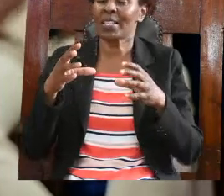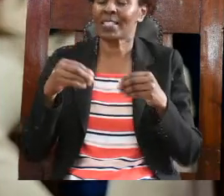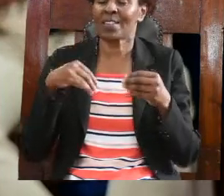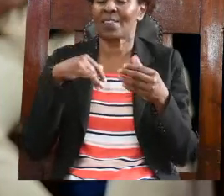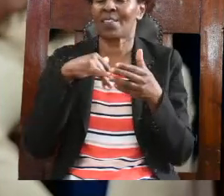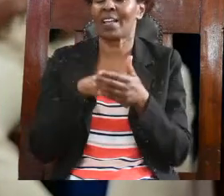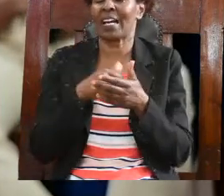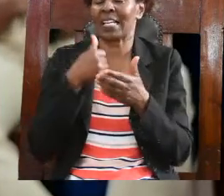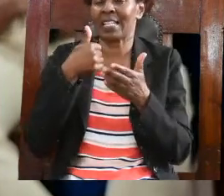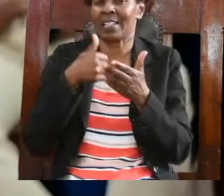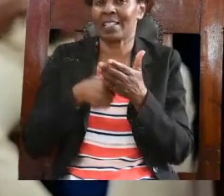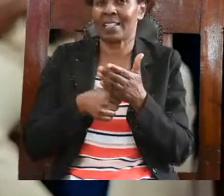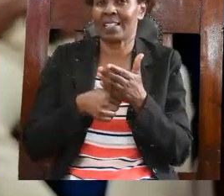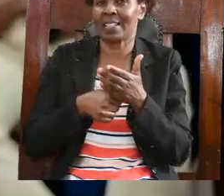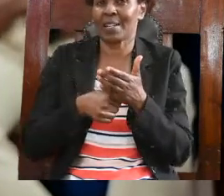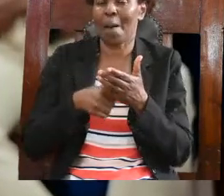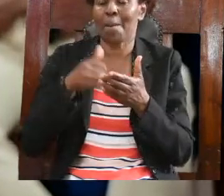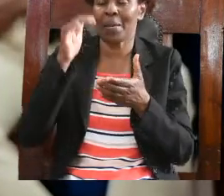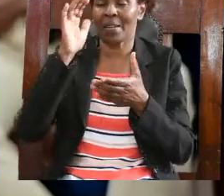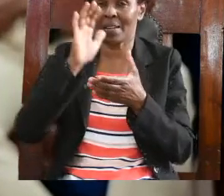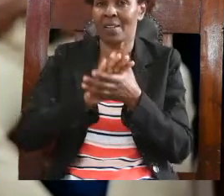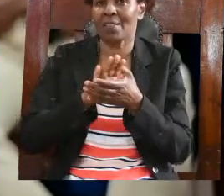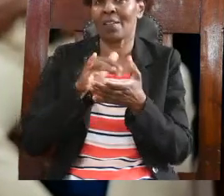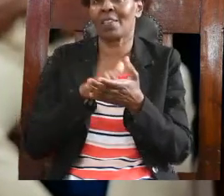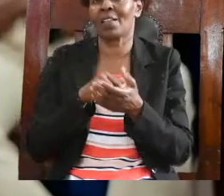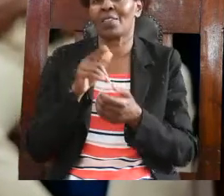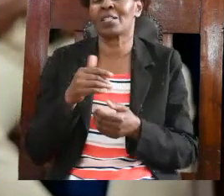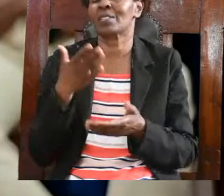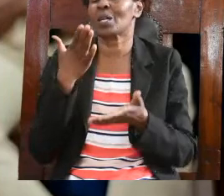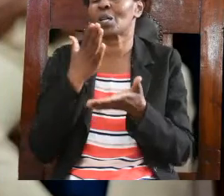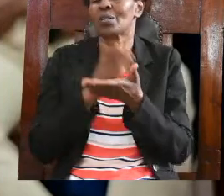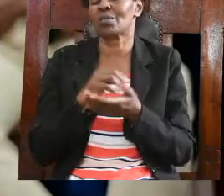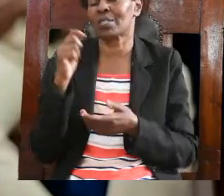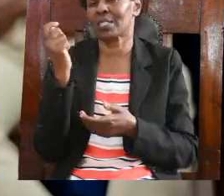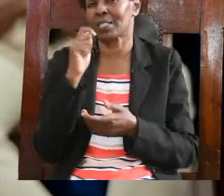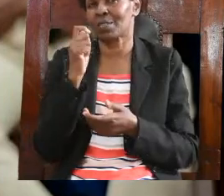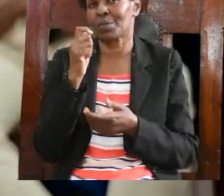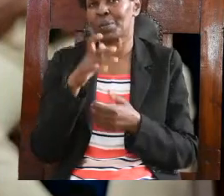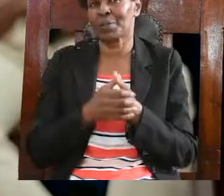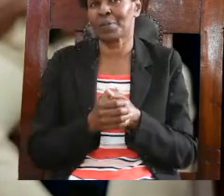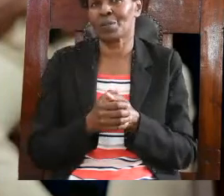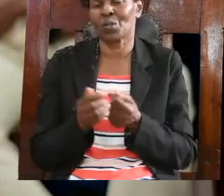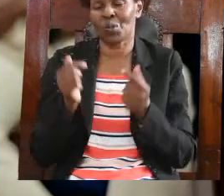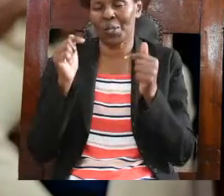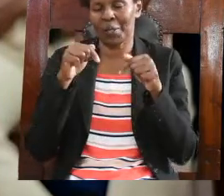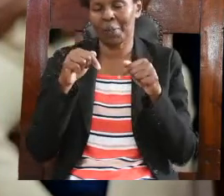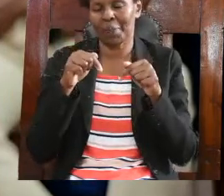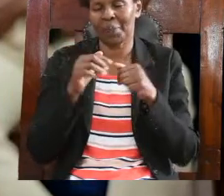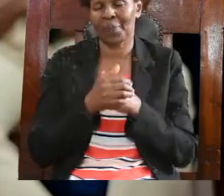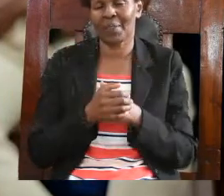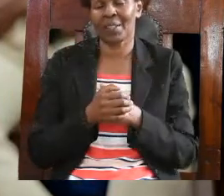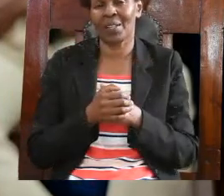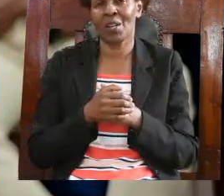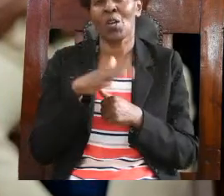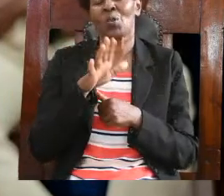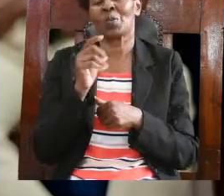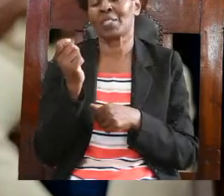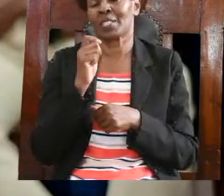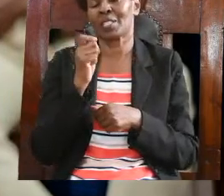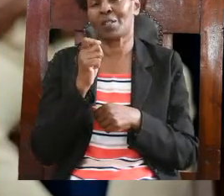ule, wanaamini huu ndio ushuhuda kamili. Ama sivyo? Sasa siku ya leo, ushuhuda